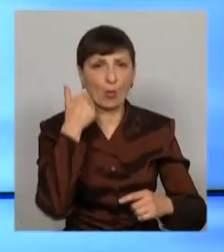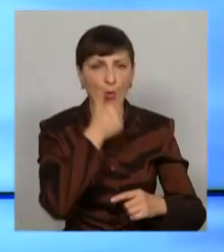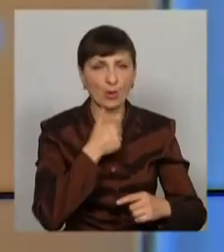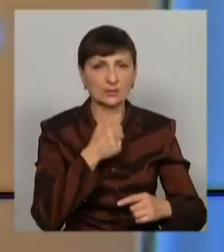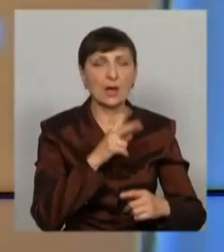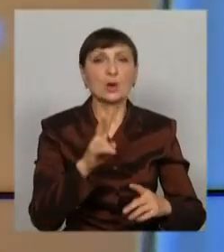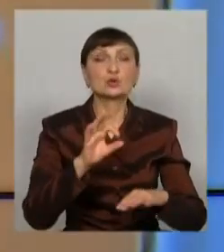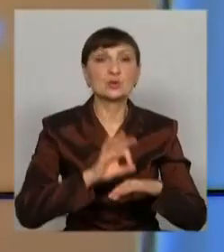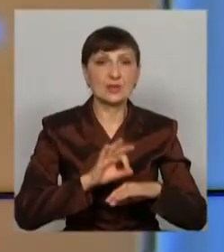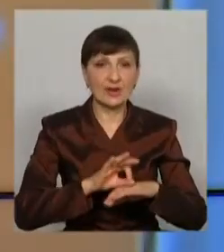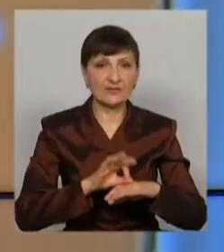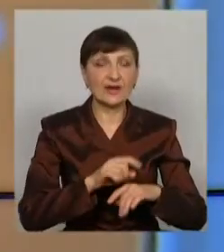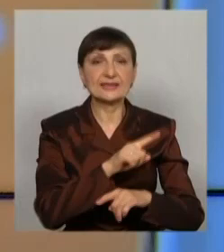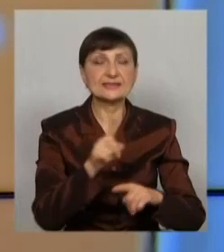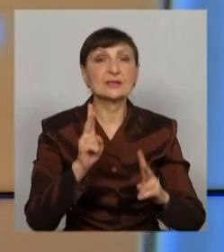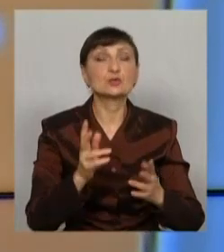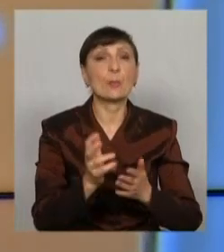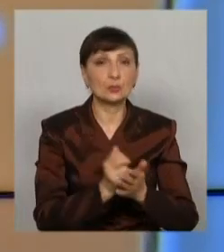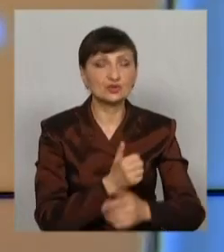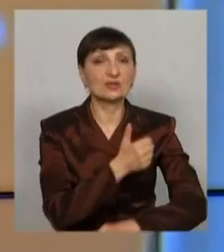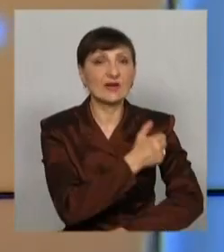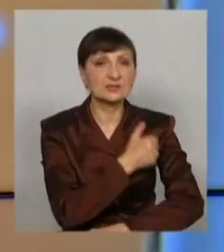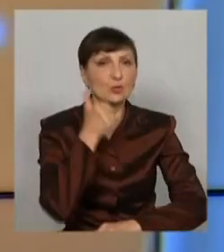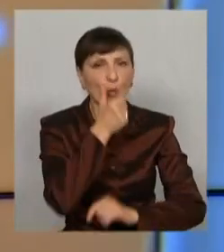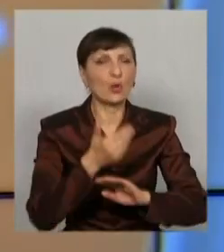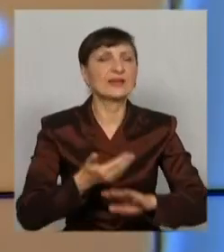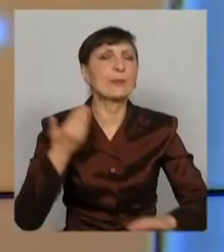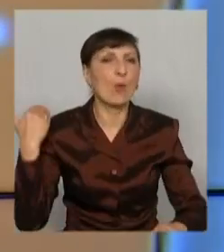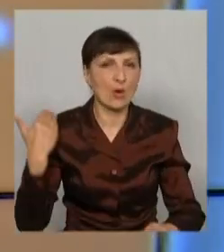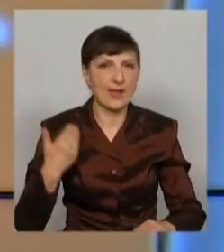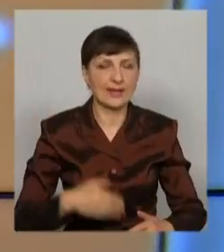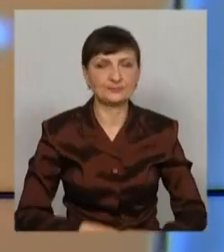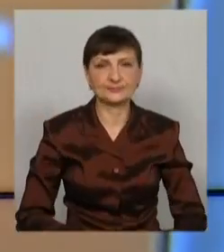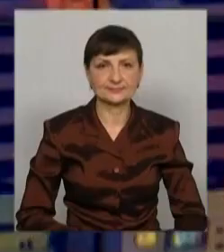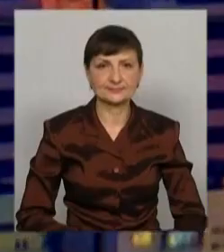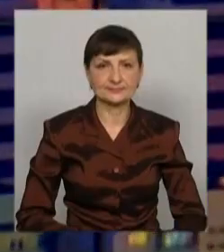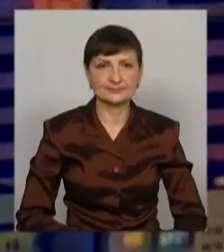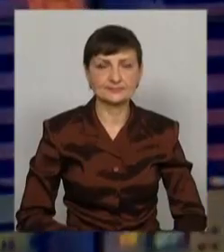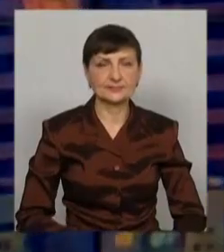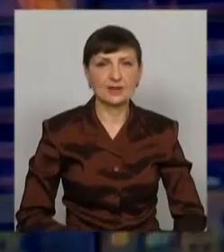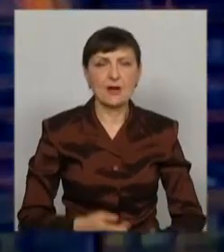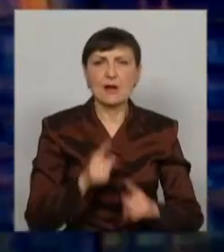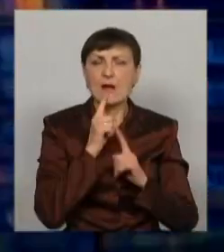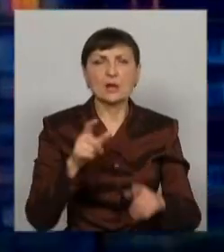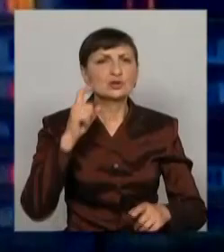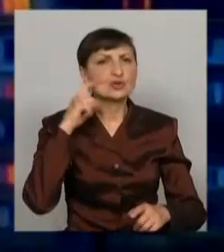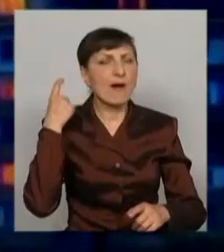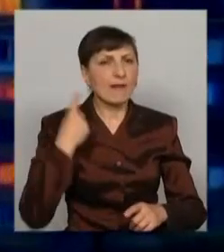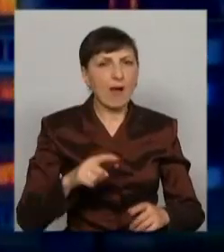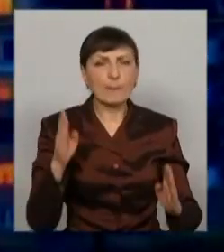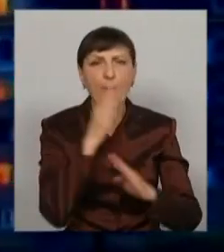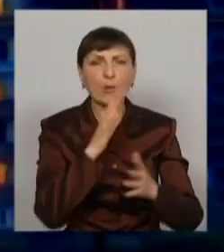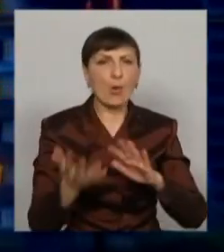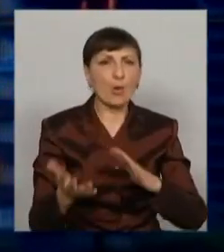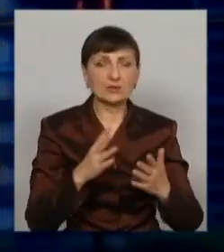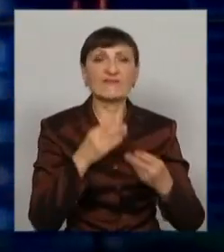Среди заболевших тех, кто получал вакцину год и более. Скажите, а аномальная жара и переменчивая погода